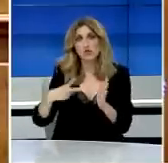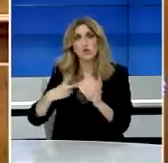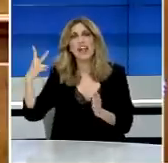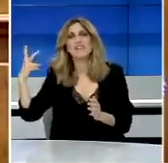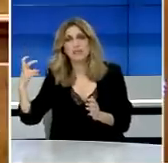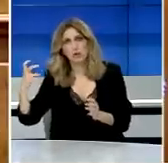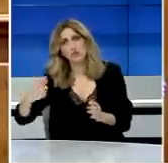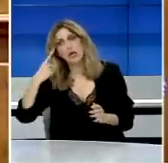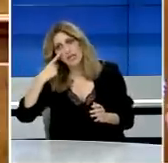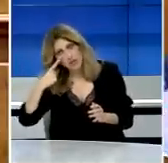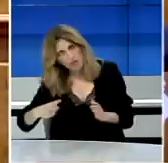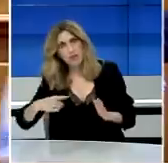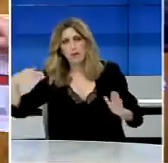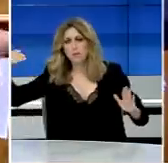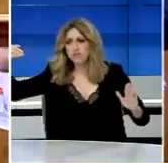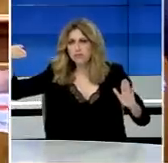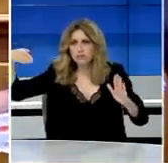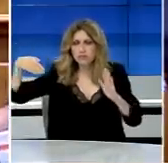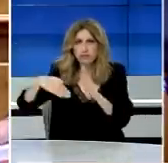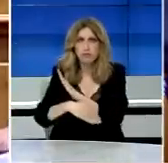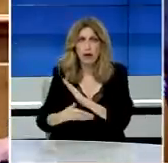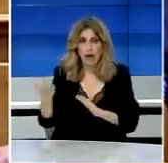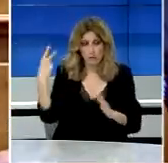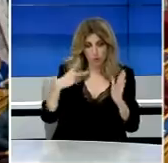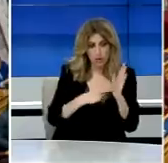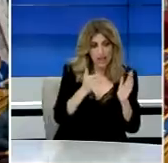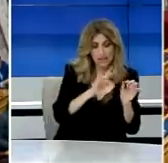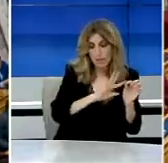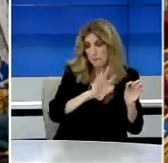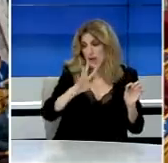είναι το χαμηλότερο από το 2001. Ορίστε.